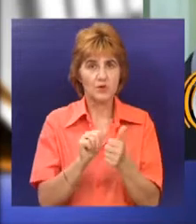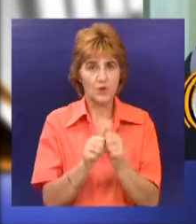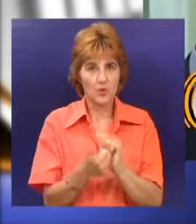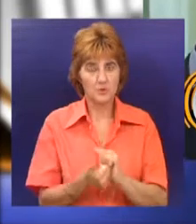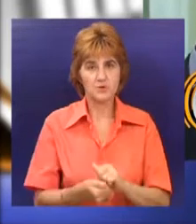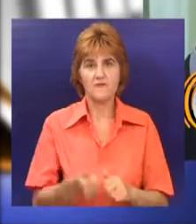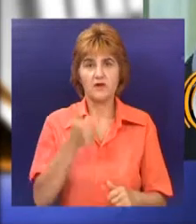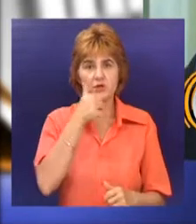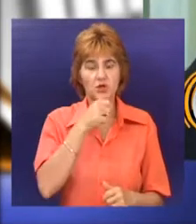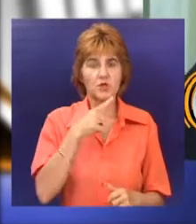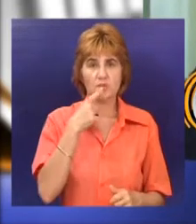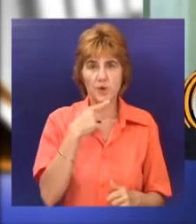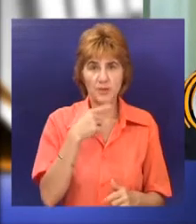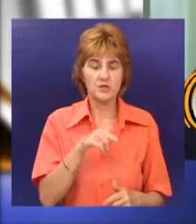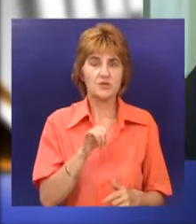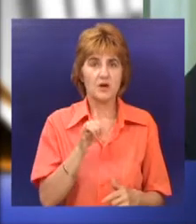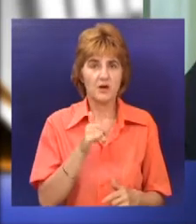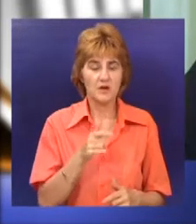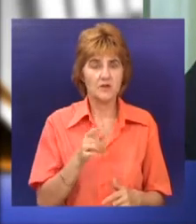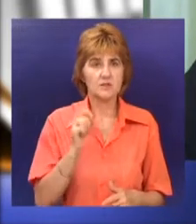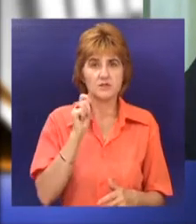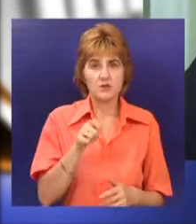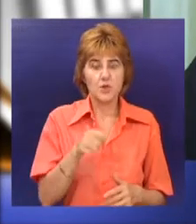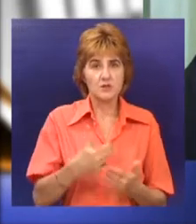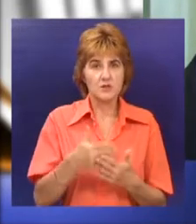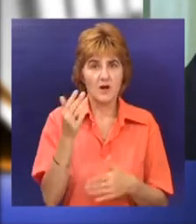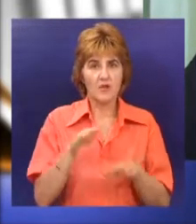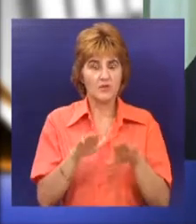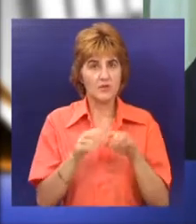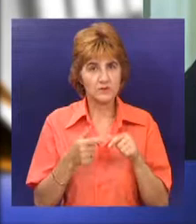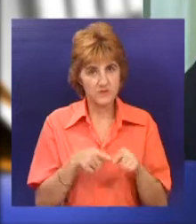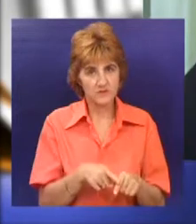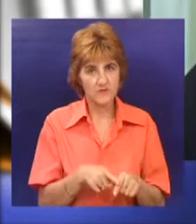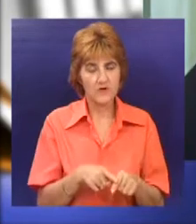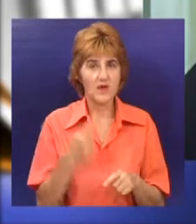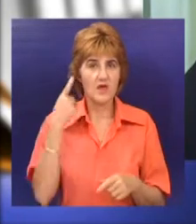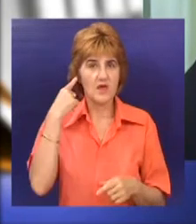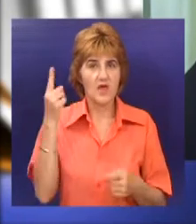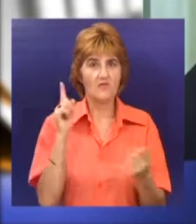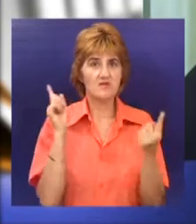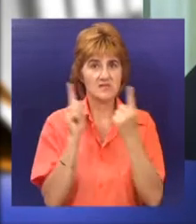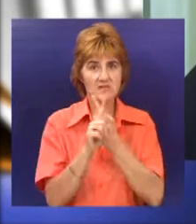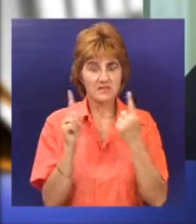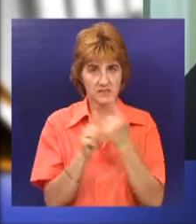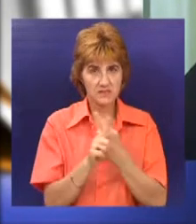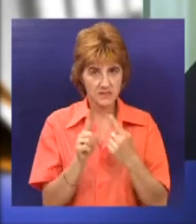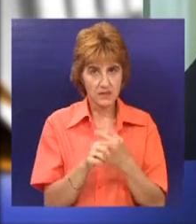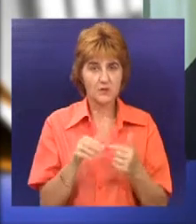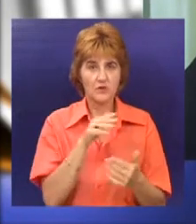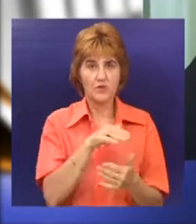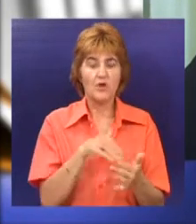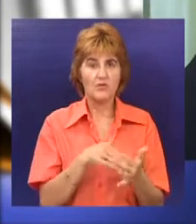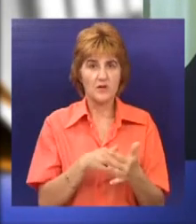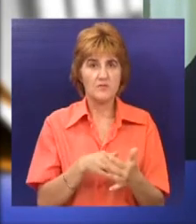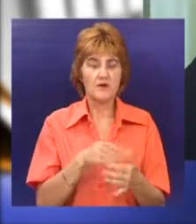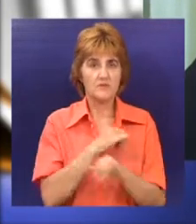pričali i što je Skupština, čini mi se, čak jednoglasno usvojila prilikom studije o javnom saobraćaju, da to ne bi ostalo mrtvo slovo na papiru, da to ne bi